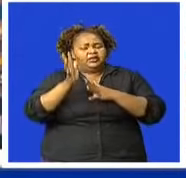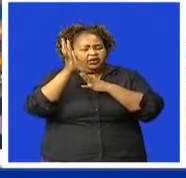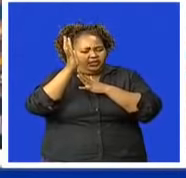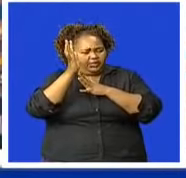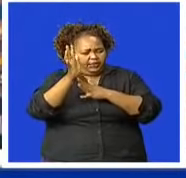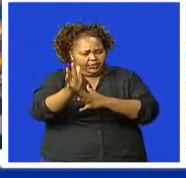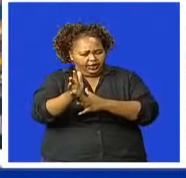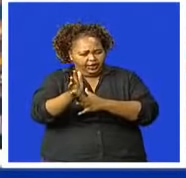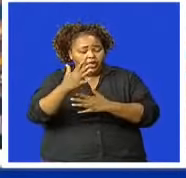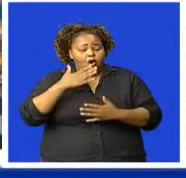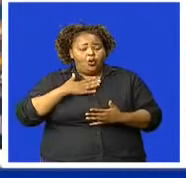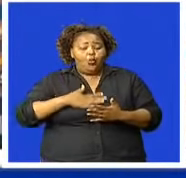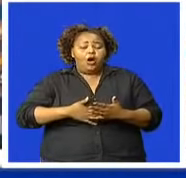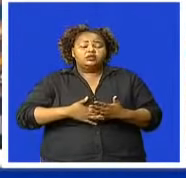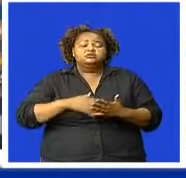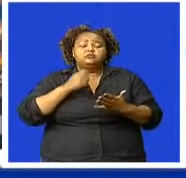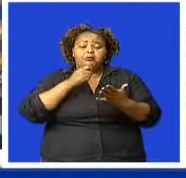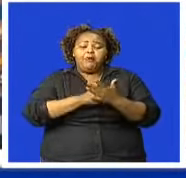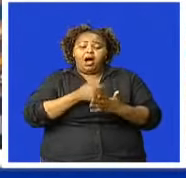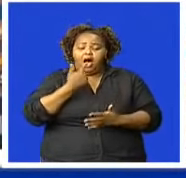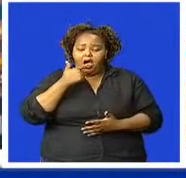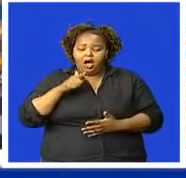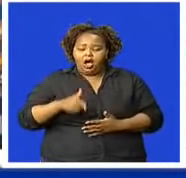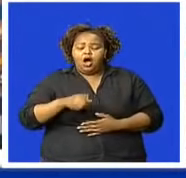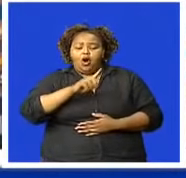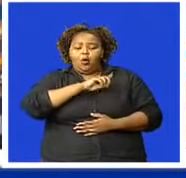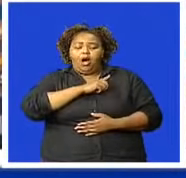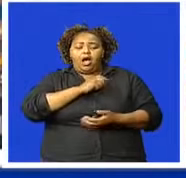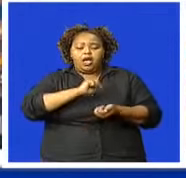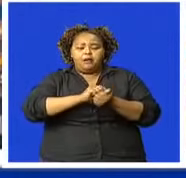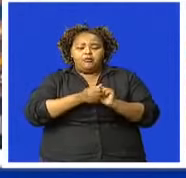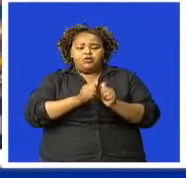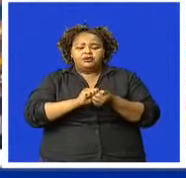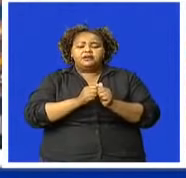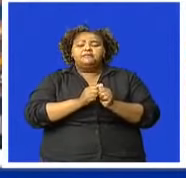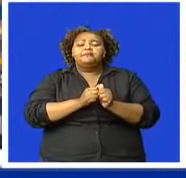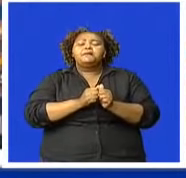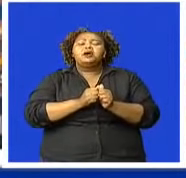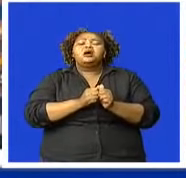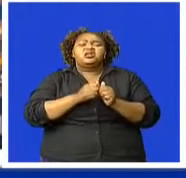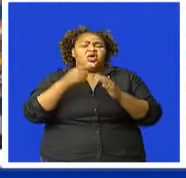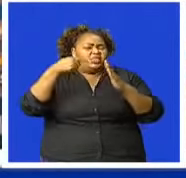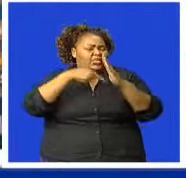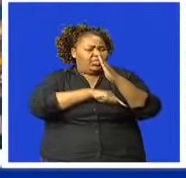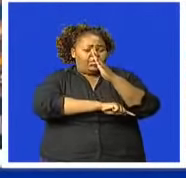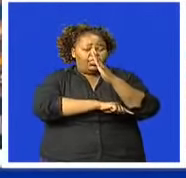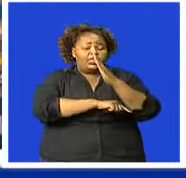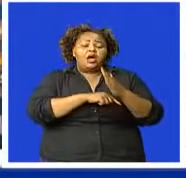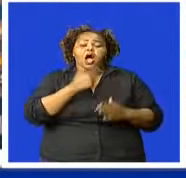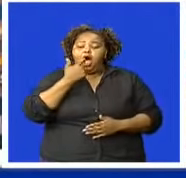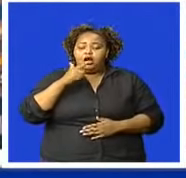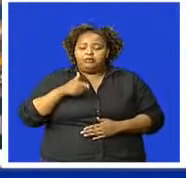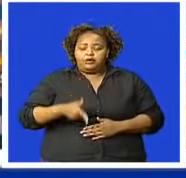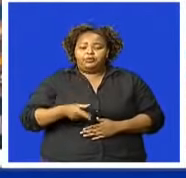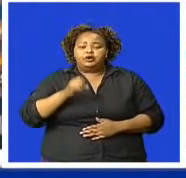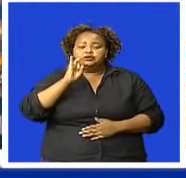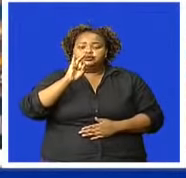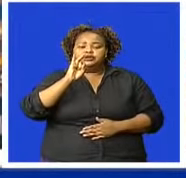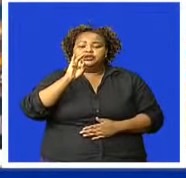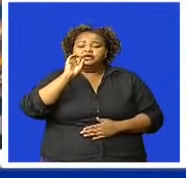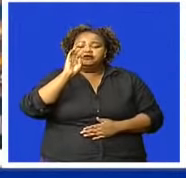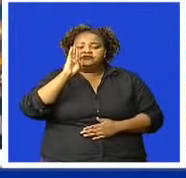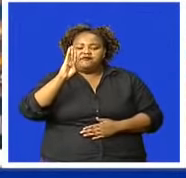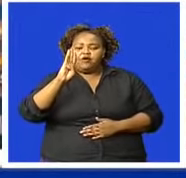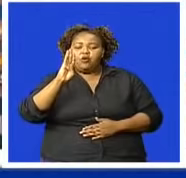kutsenga petrol kulandela ukuthi kube nenkinga yokuswelakala kwapetrol kusukela mhlati ngemashumi lamabili nakune kulesetulu